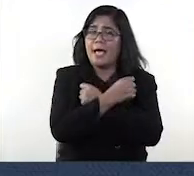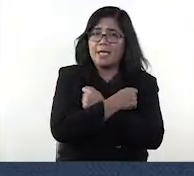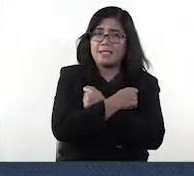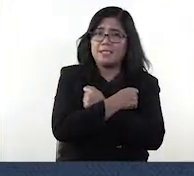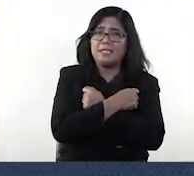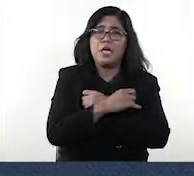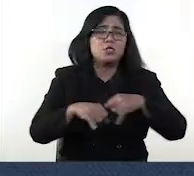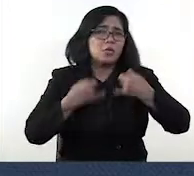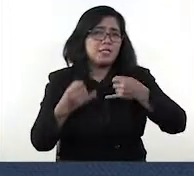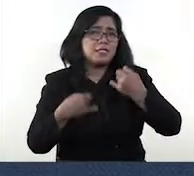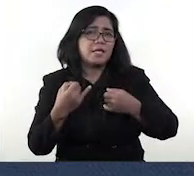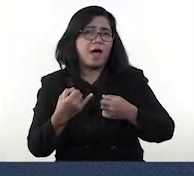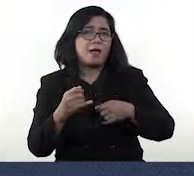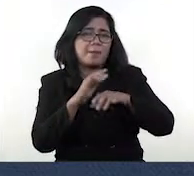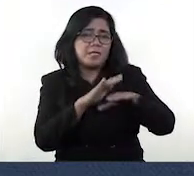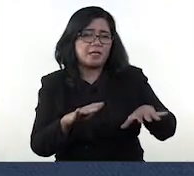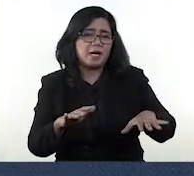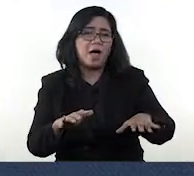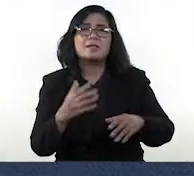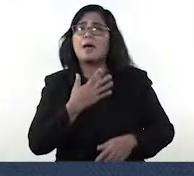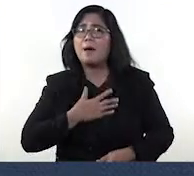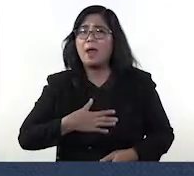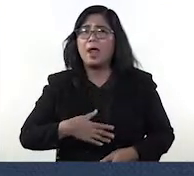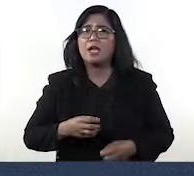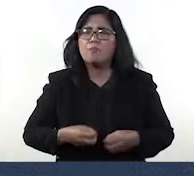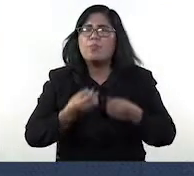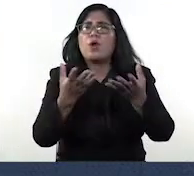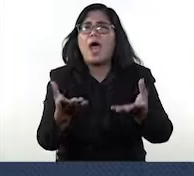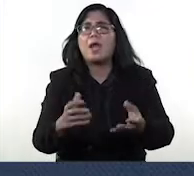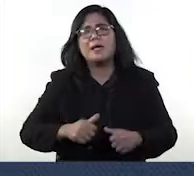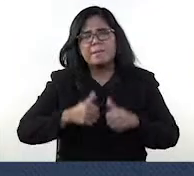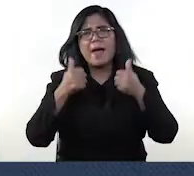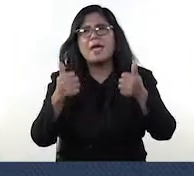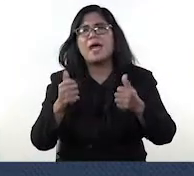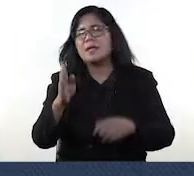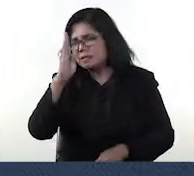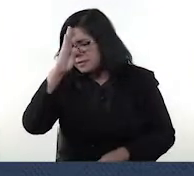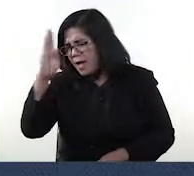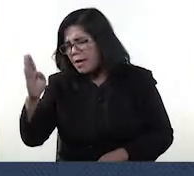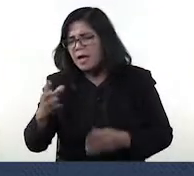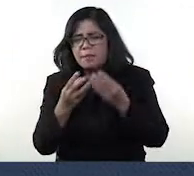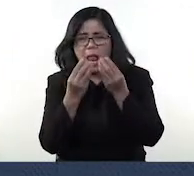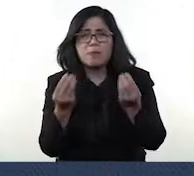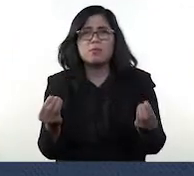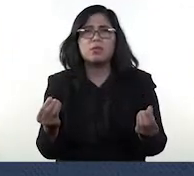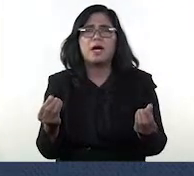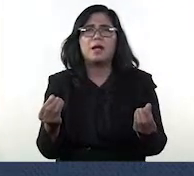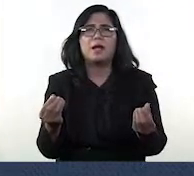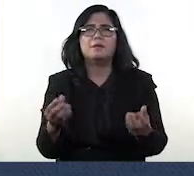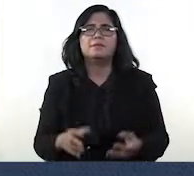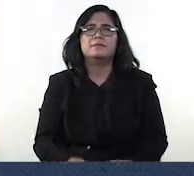Oh ya gan damai sejahtera kesabaran kemurahan kebaikan kesetiaan kelemahlembutan